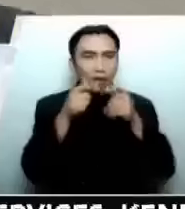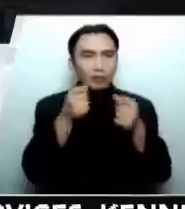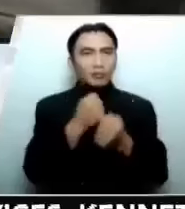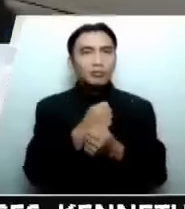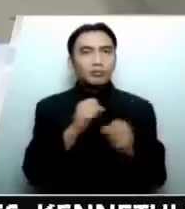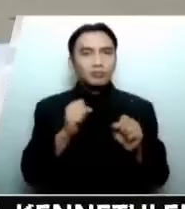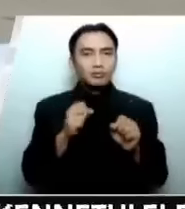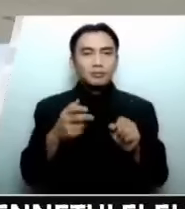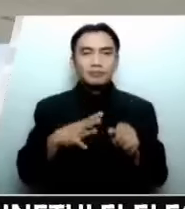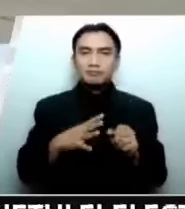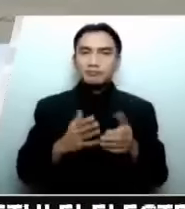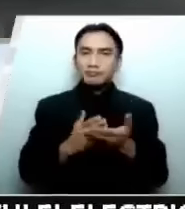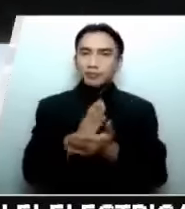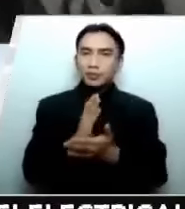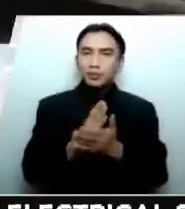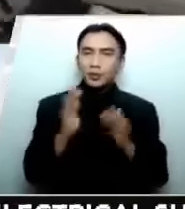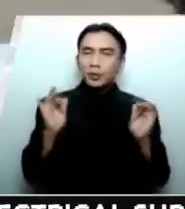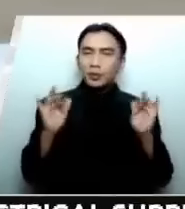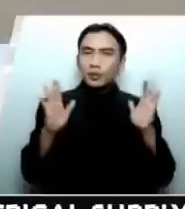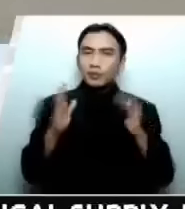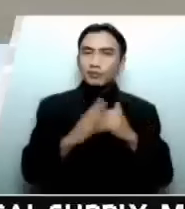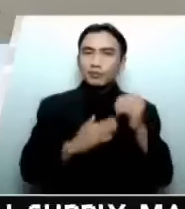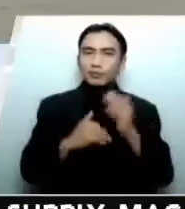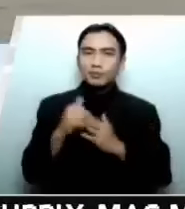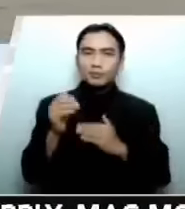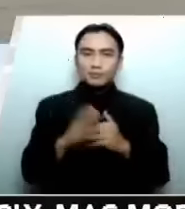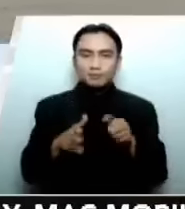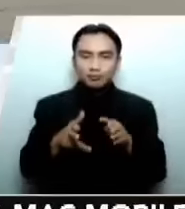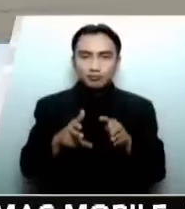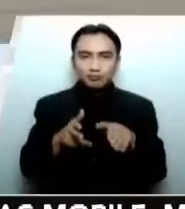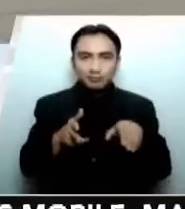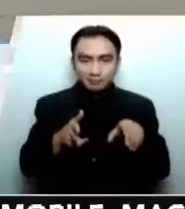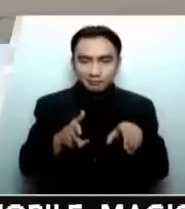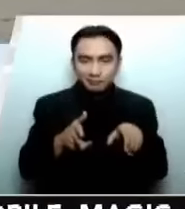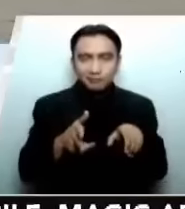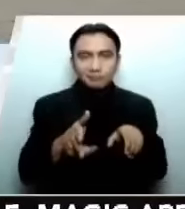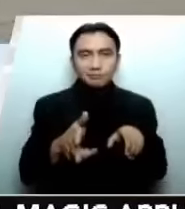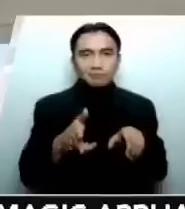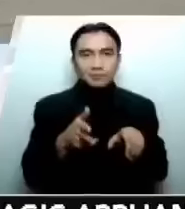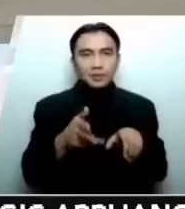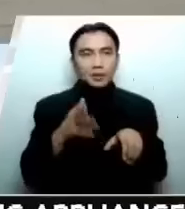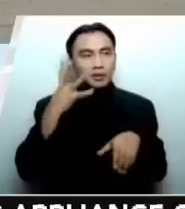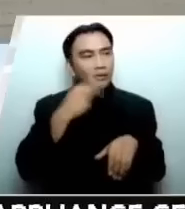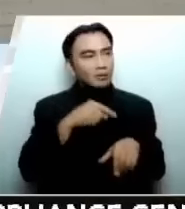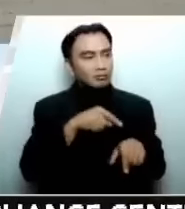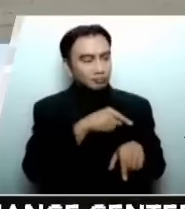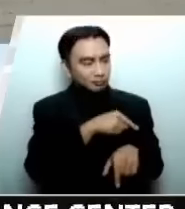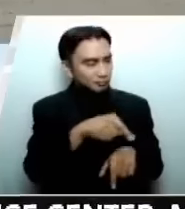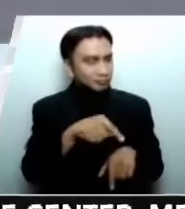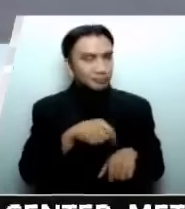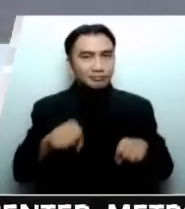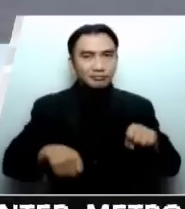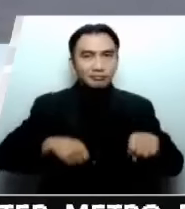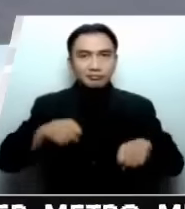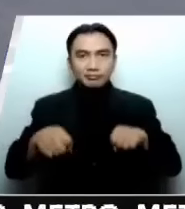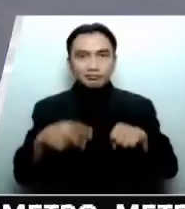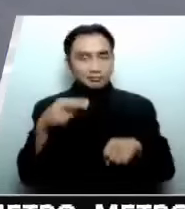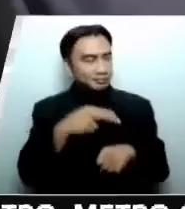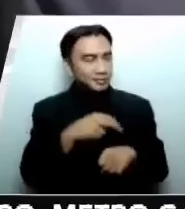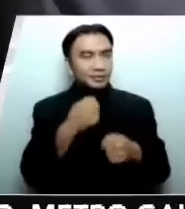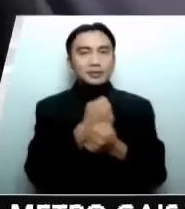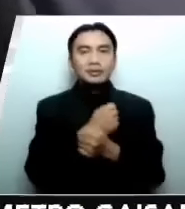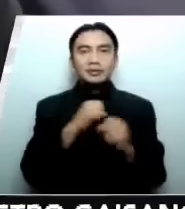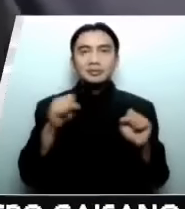Mas komportable po, mas okay sa view. Kasi? Maganda yung mapaligid sa gilid ng bikers po. Sa safety po dumaan dito. Katrina